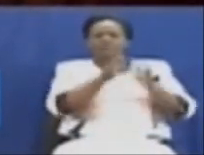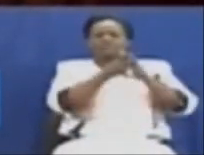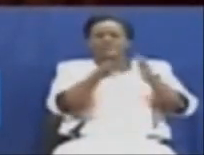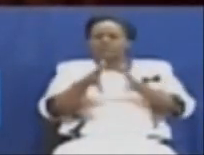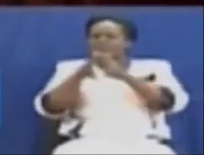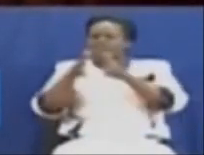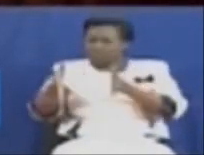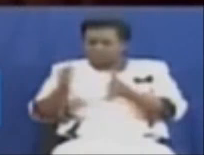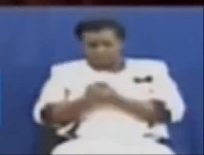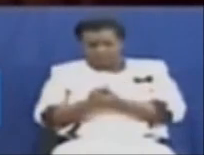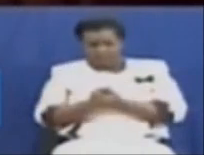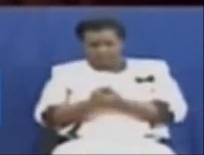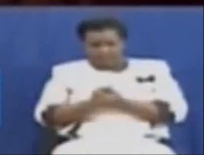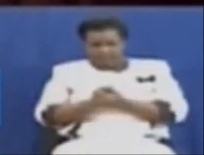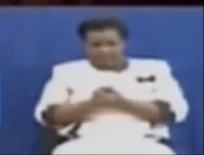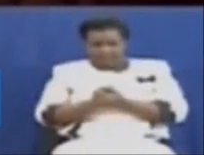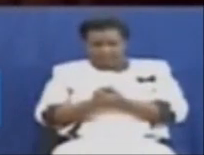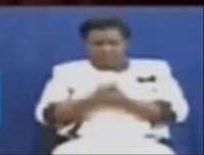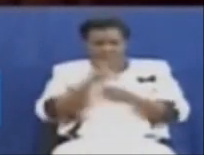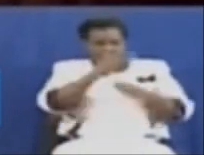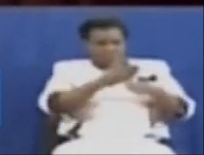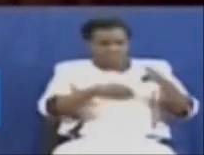barabara mijini na vijijini,